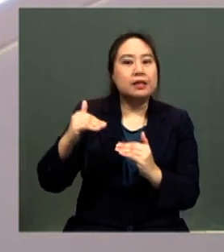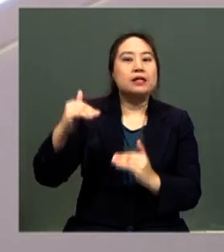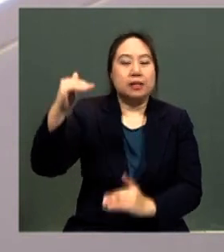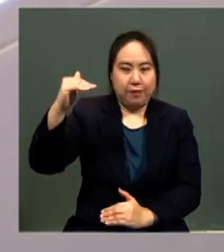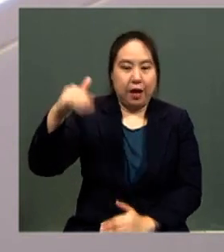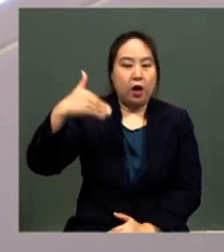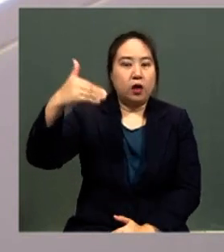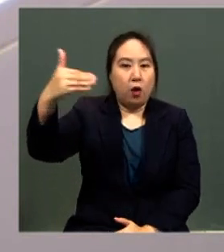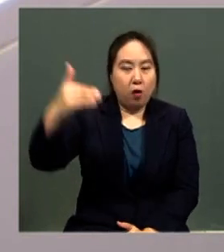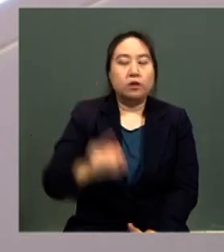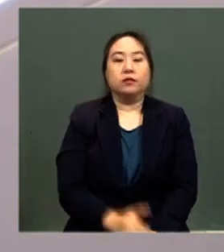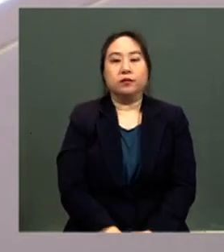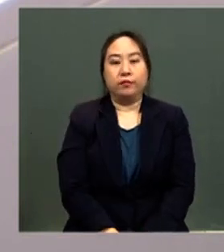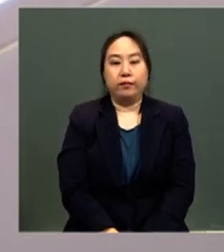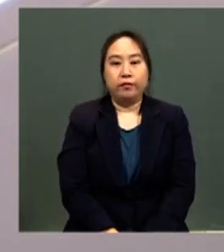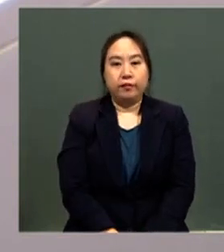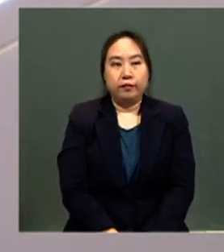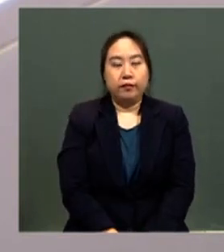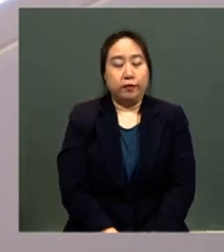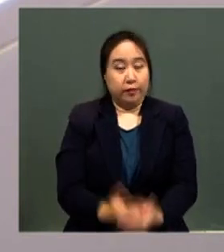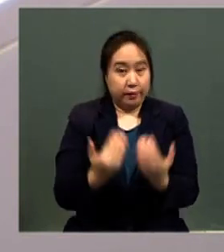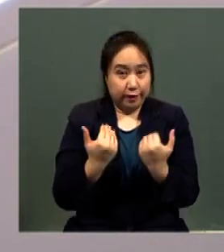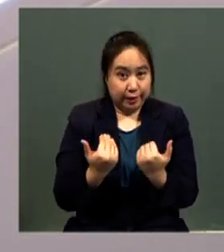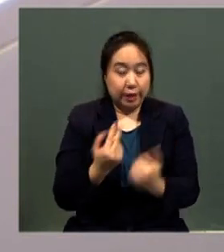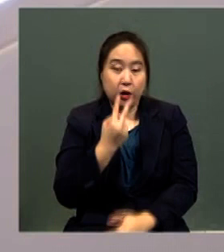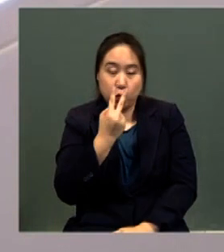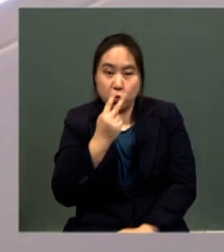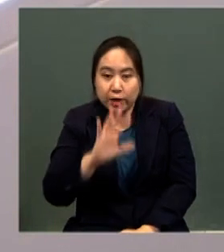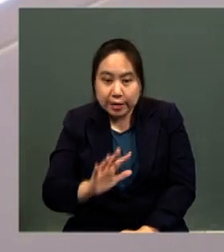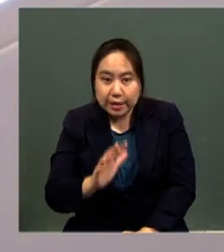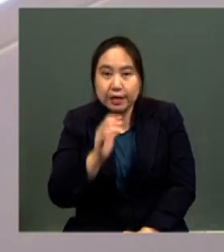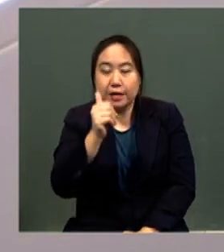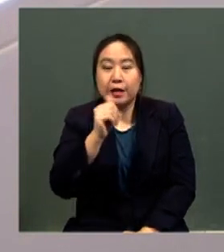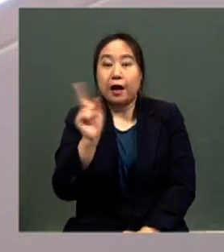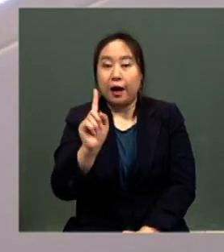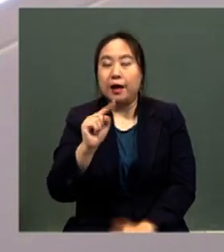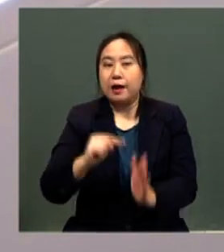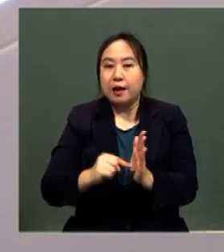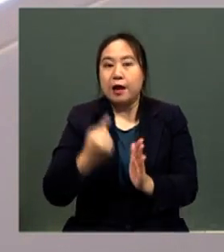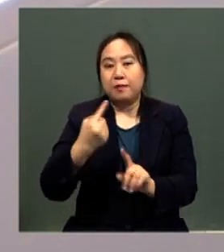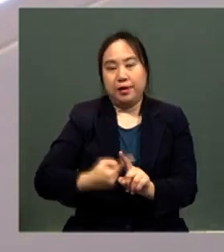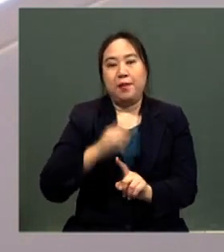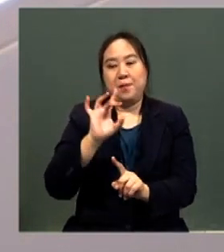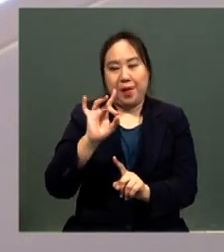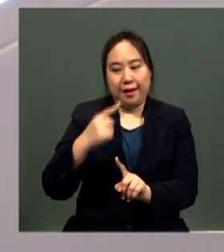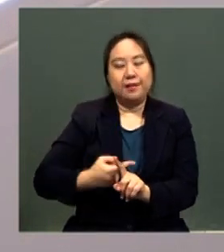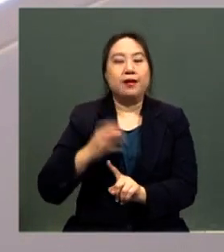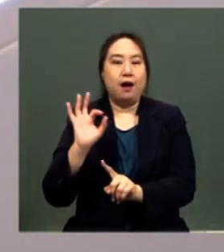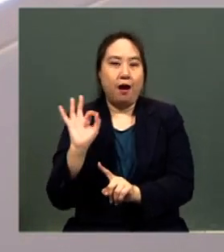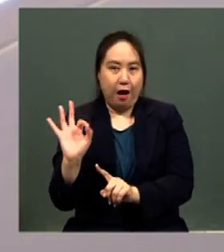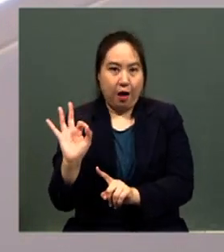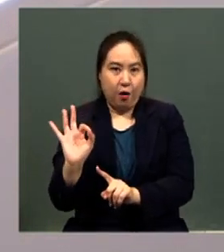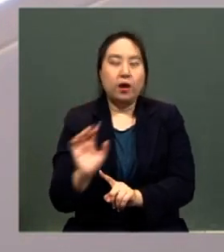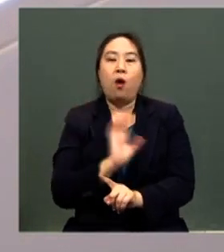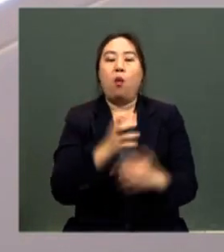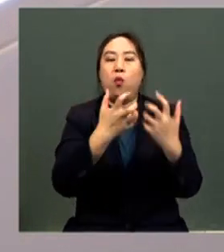ต่อไปนะครับส่วนที่มีแนวโน้มที่ดีขึ้นนั้นเริ่มตั้งแต่เดือนสิงหากันยาเป็นต้นมาก็จะเป็นกลุ่มอุตส